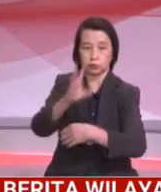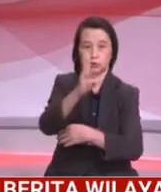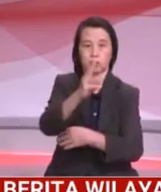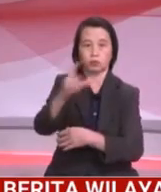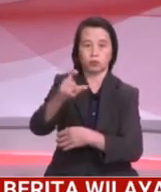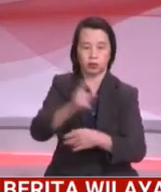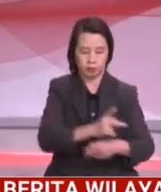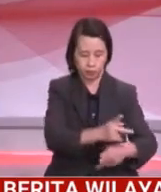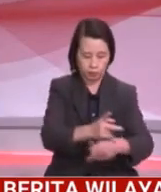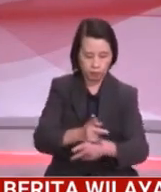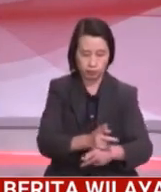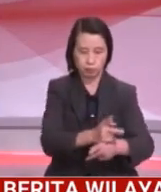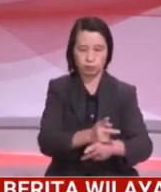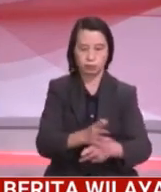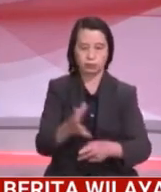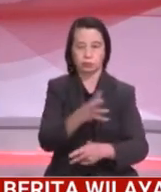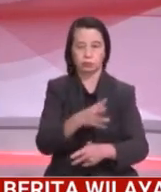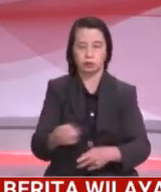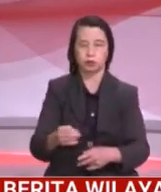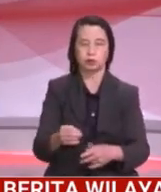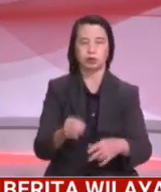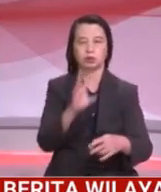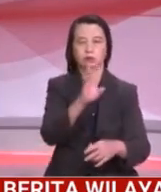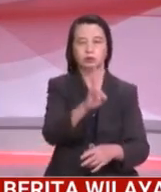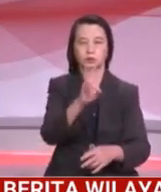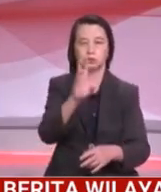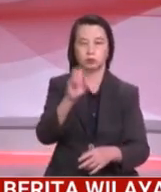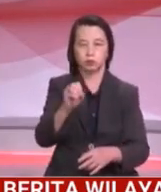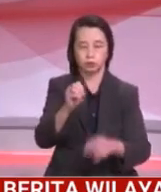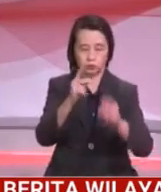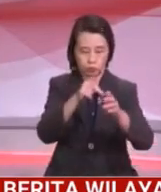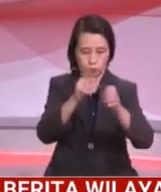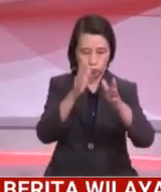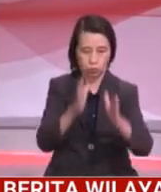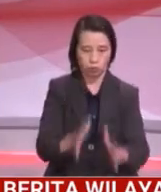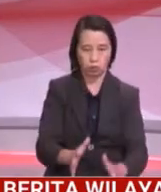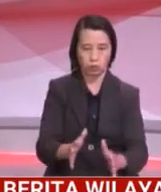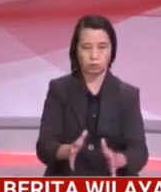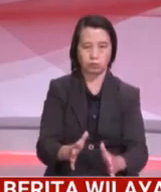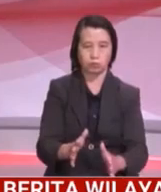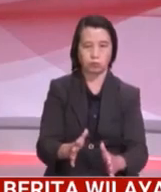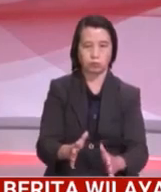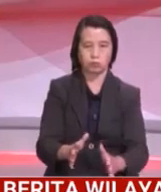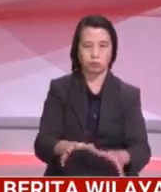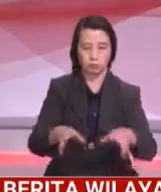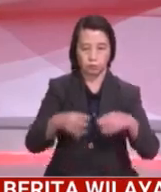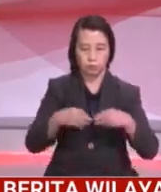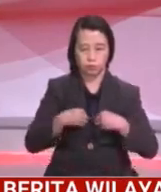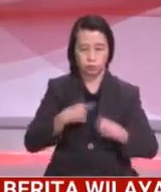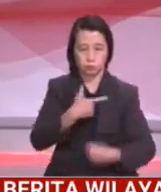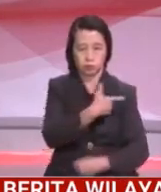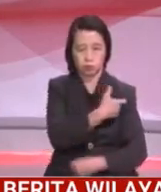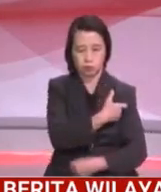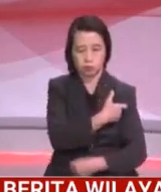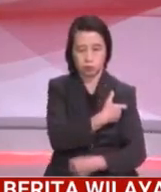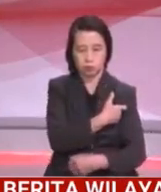bulan pemeliharaan. Sementara itu, seramai 7 peserta usahawan geoproduk pula menerima